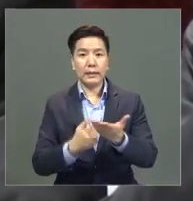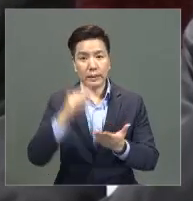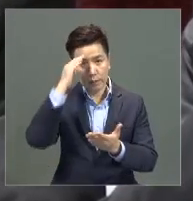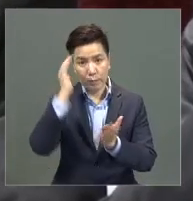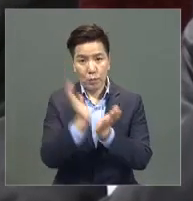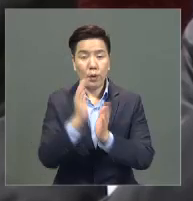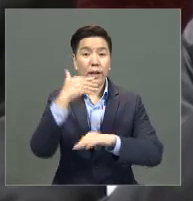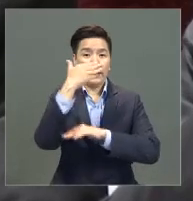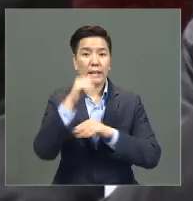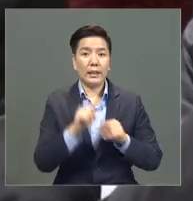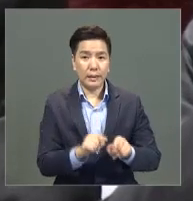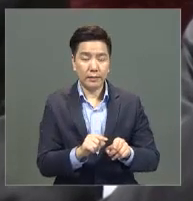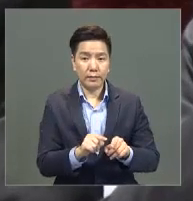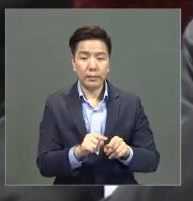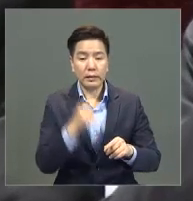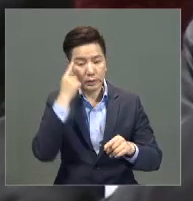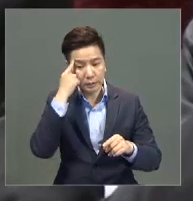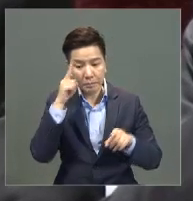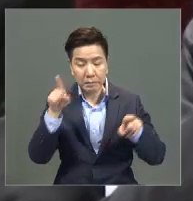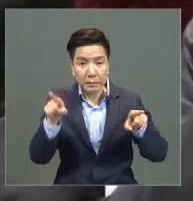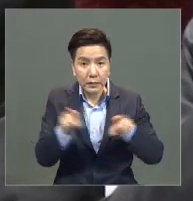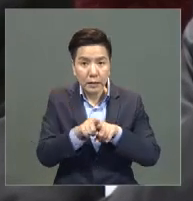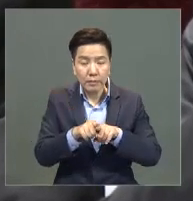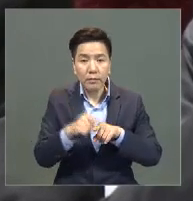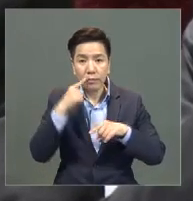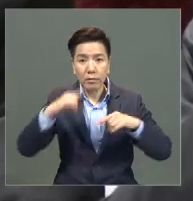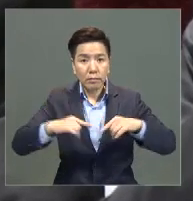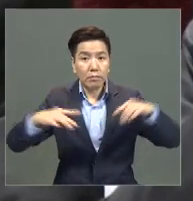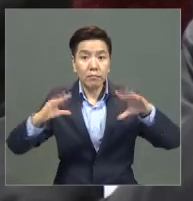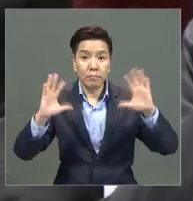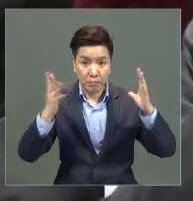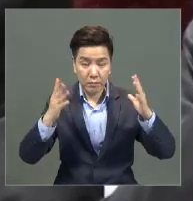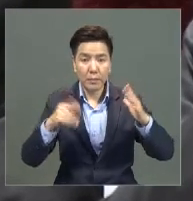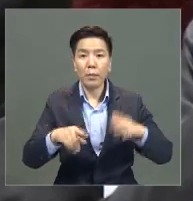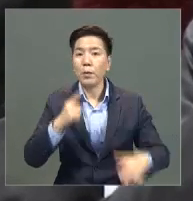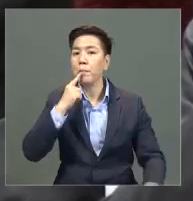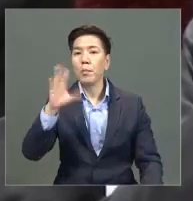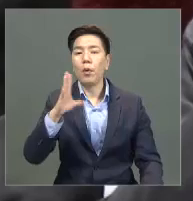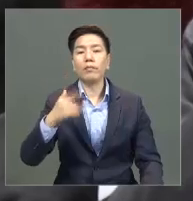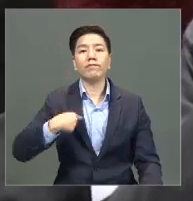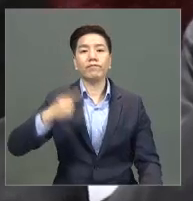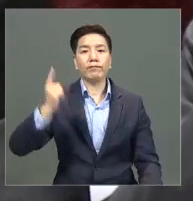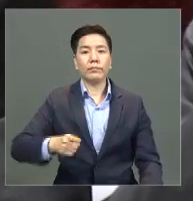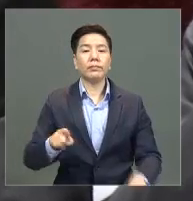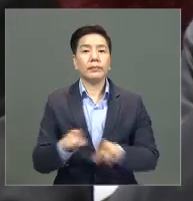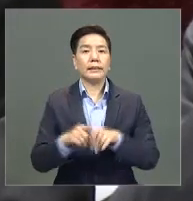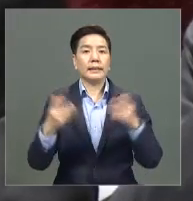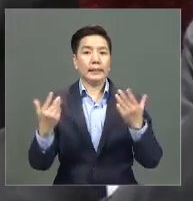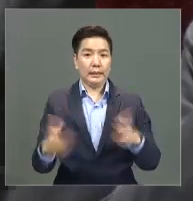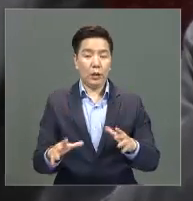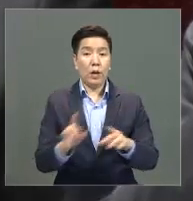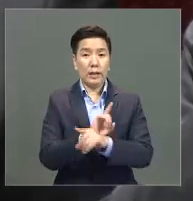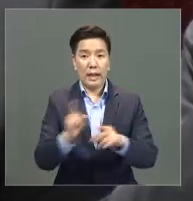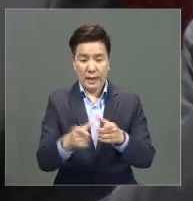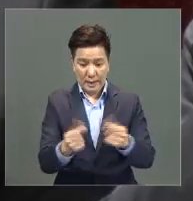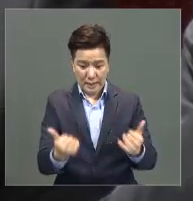รวจแห่งชาติไม่แย้งคำสั่งไม่ฟ้องนั้นย่อมเสร็จเด็ดขาดในเรื่องออกคำสั่งแต่